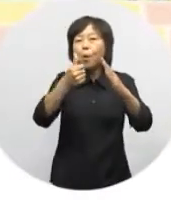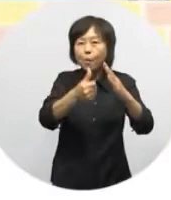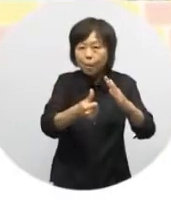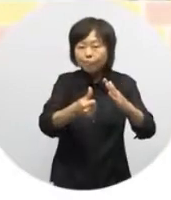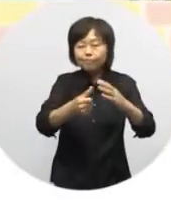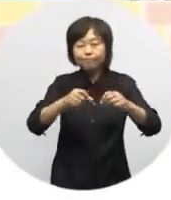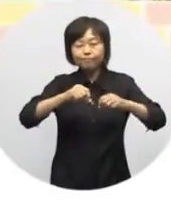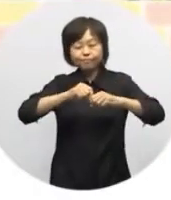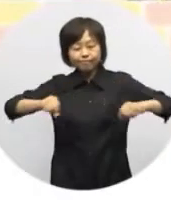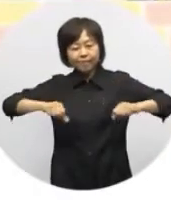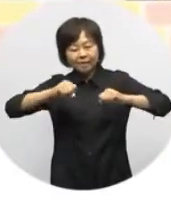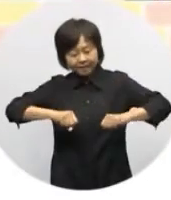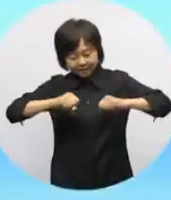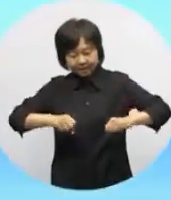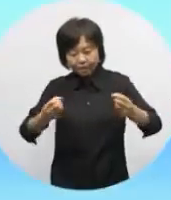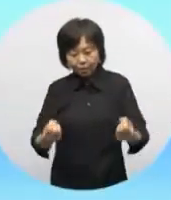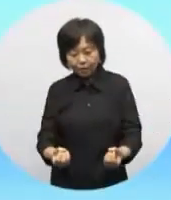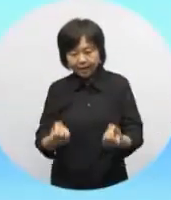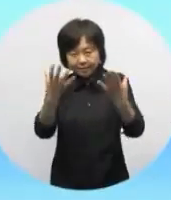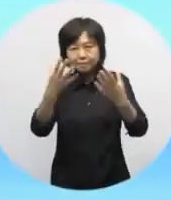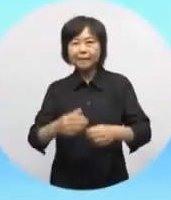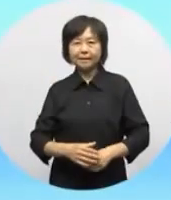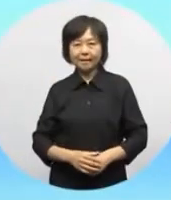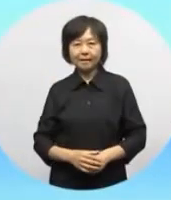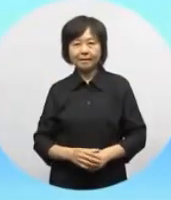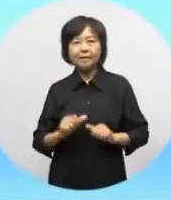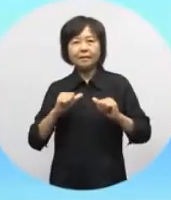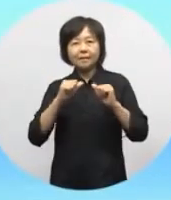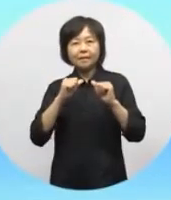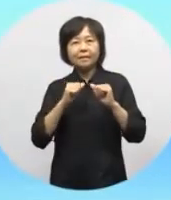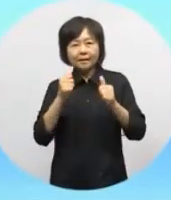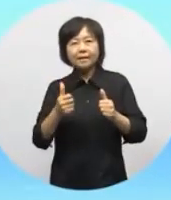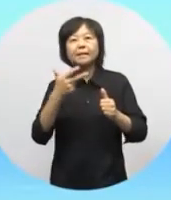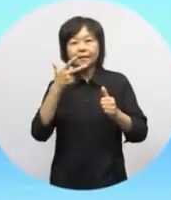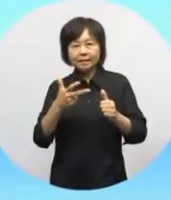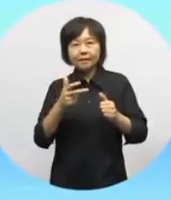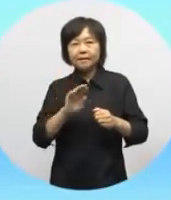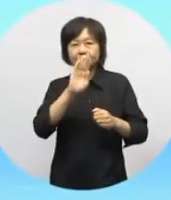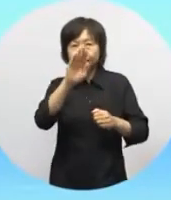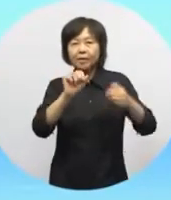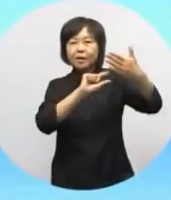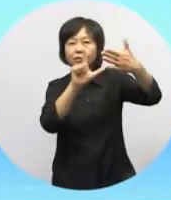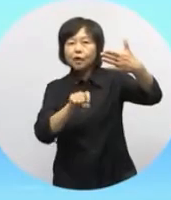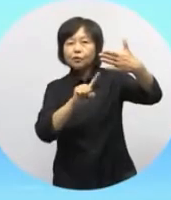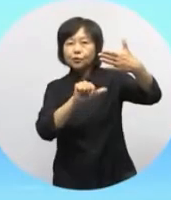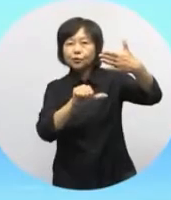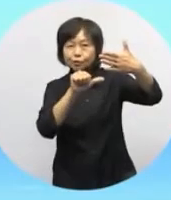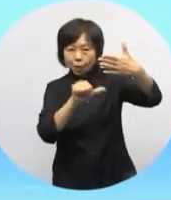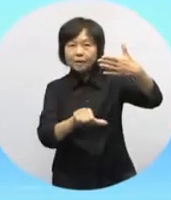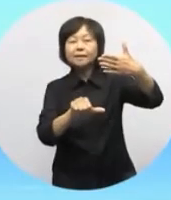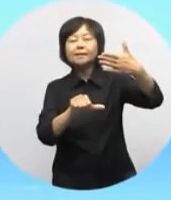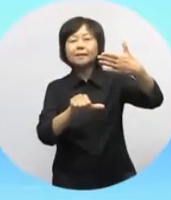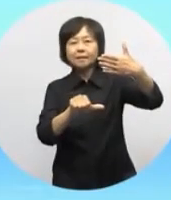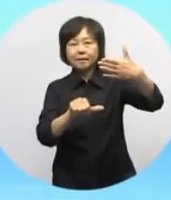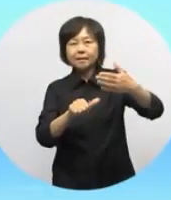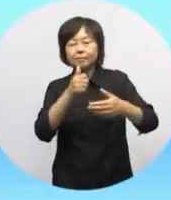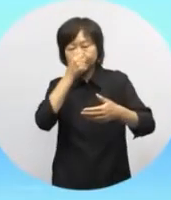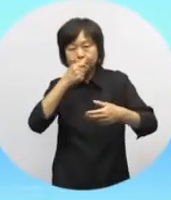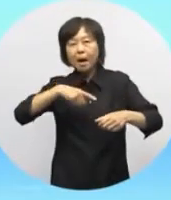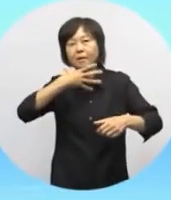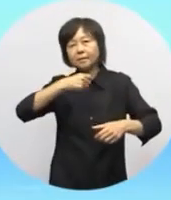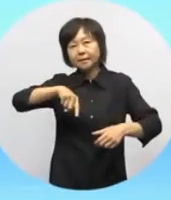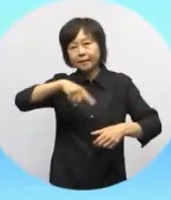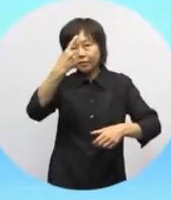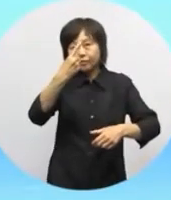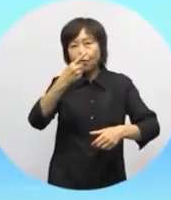長寿をお祝いしました。 茅ヶ崎市では今年9月15日現在で満100